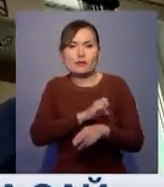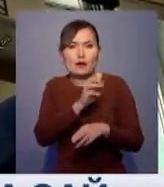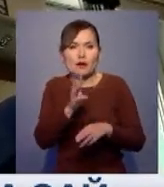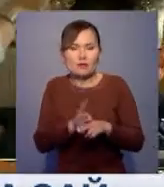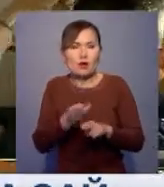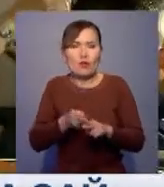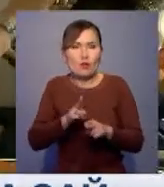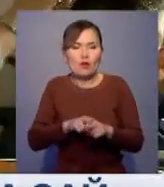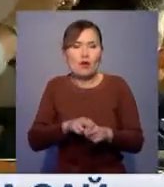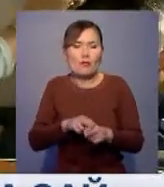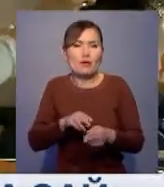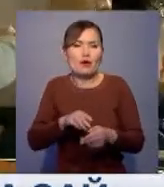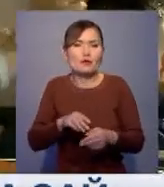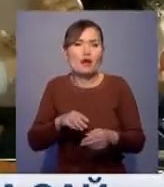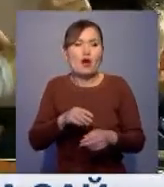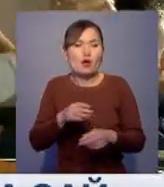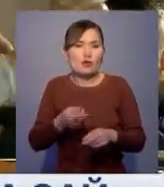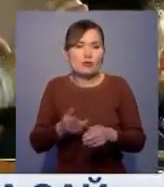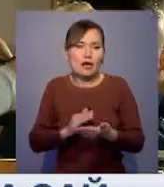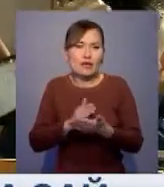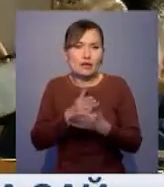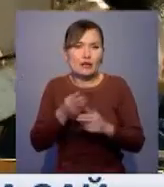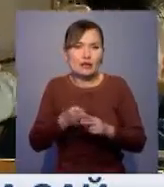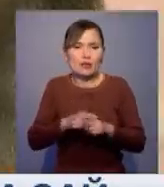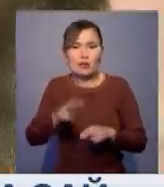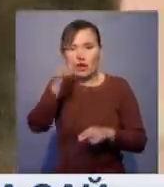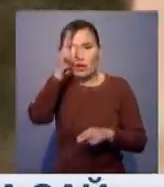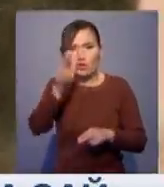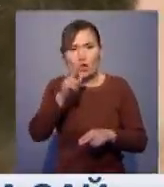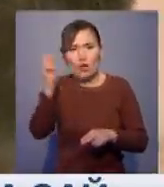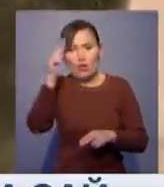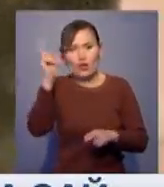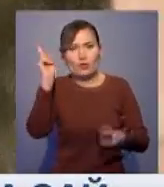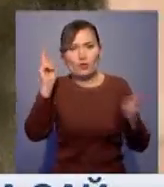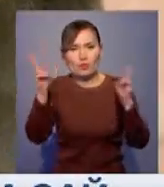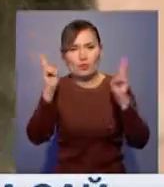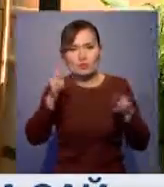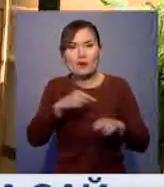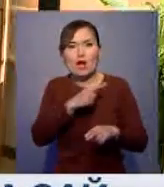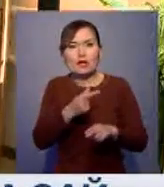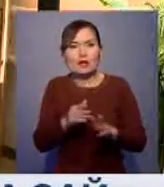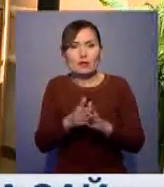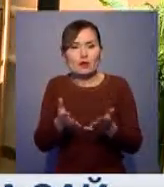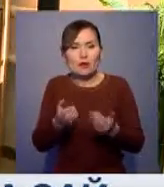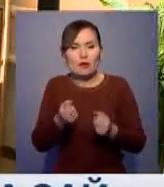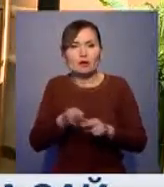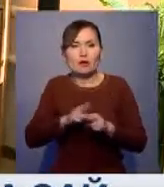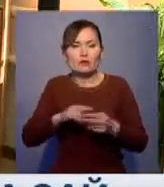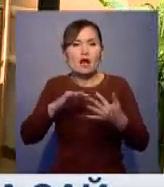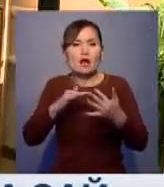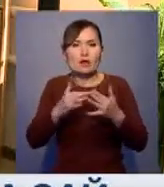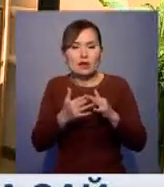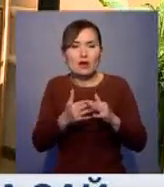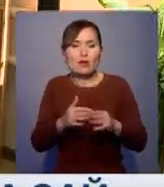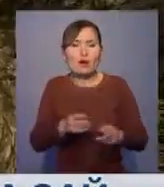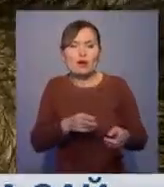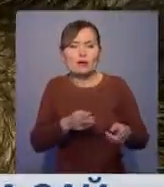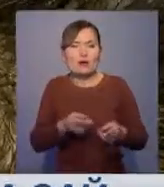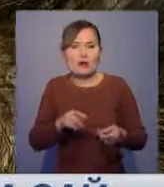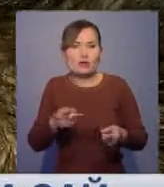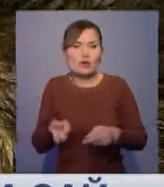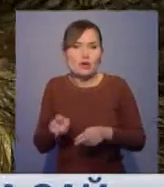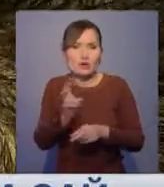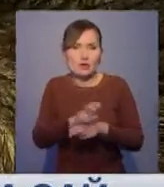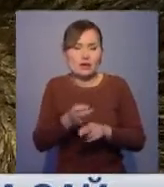орталығының жылдамасымен шаштараздар дайындайтын 3 айлық курсты тәмамдады. Қазір Жәнібек ауылында шағын бөлмені жалға алып,